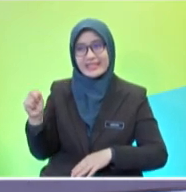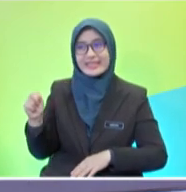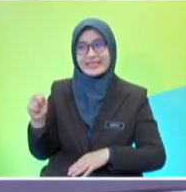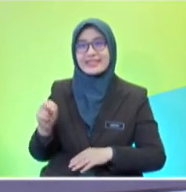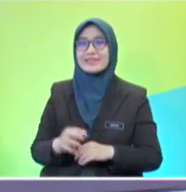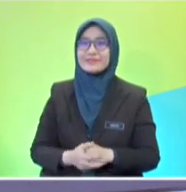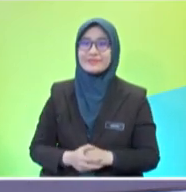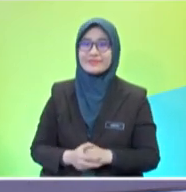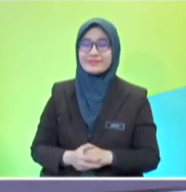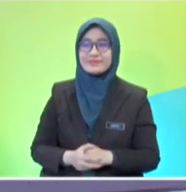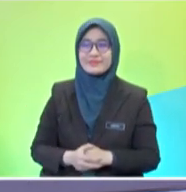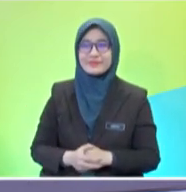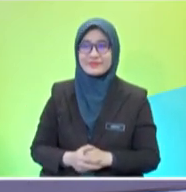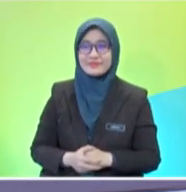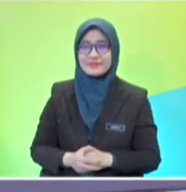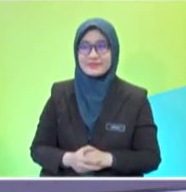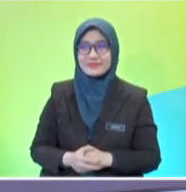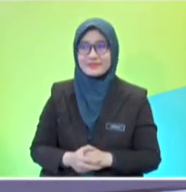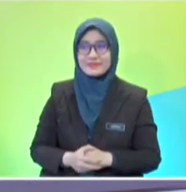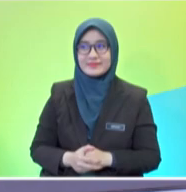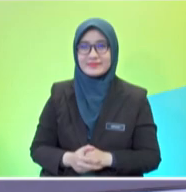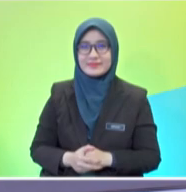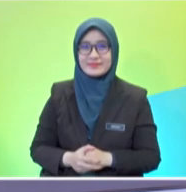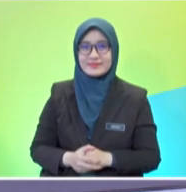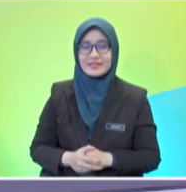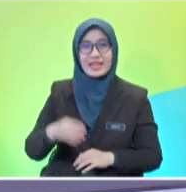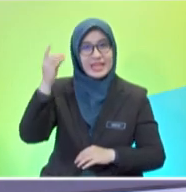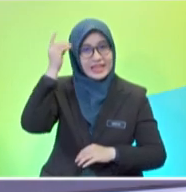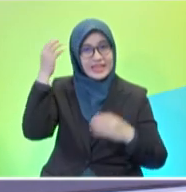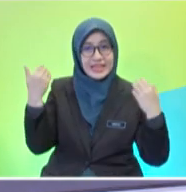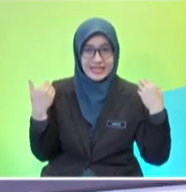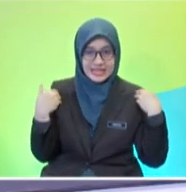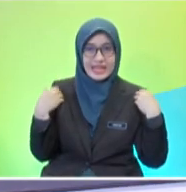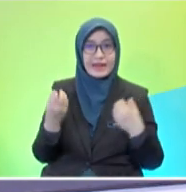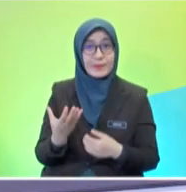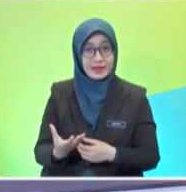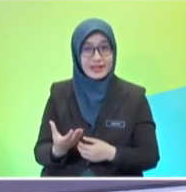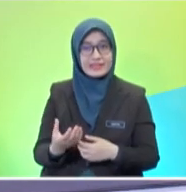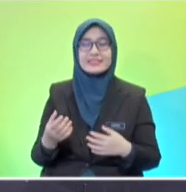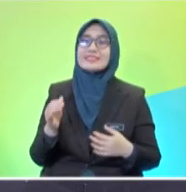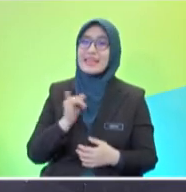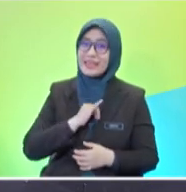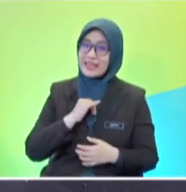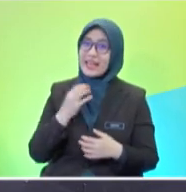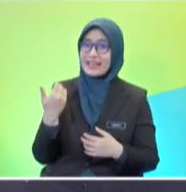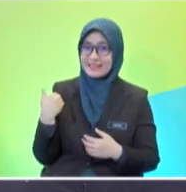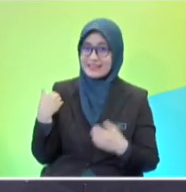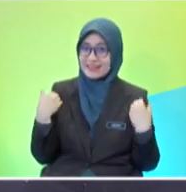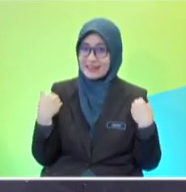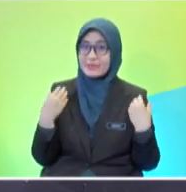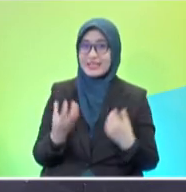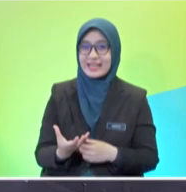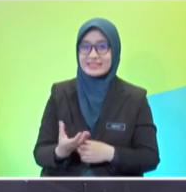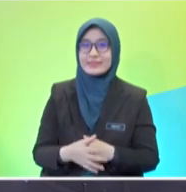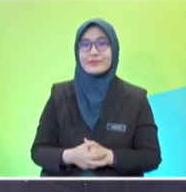ada bekas yang sama saya pun ada bekas empat Jadi sekarang ini berapakah